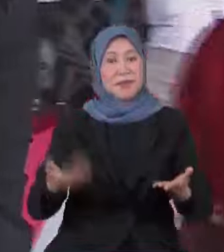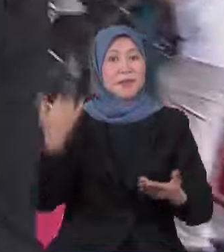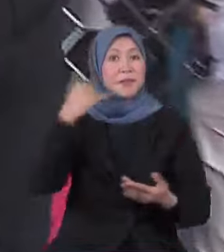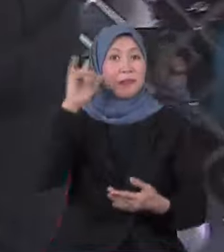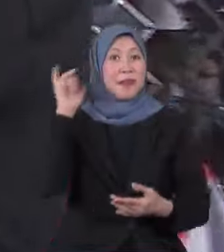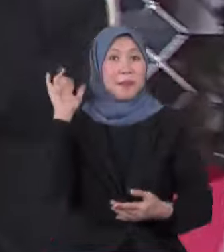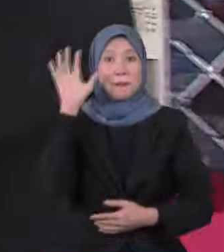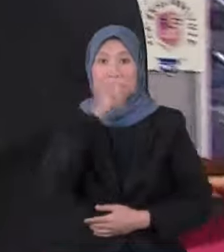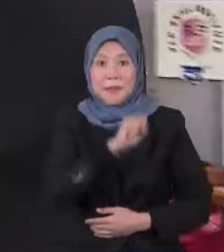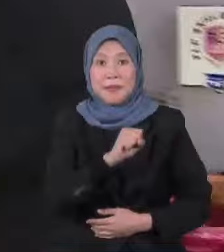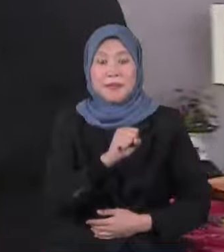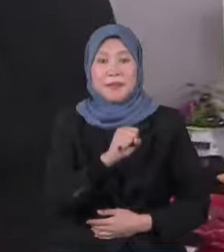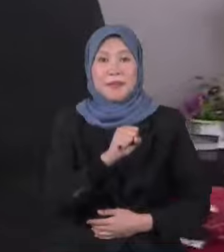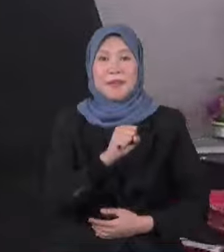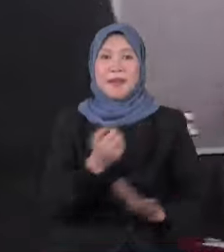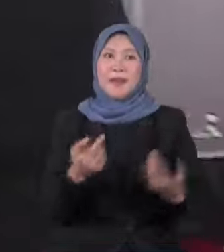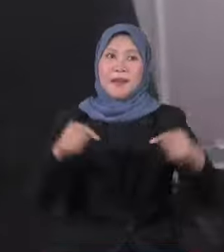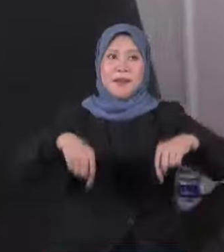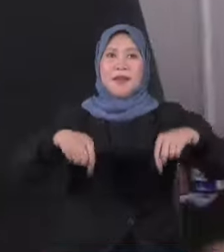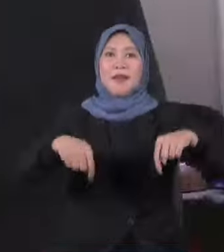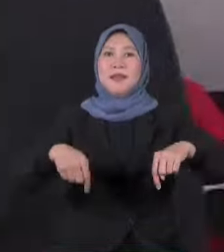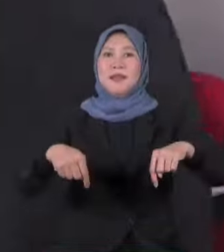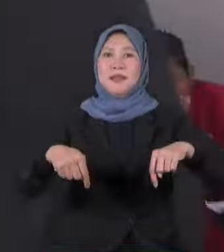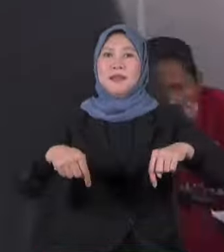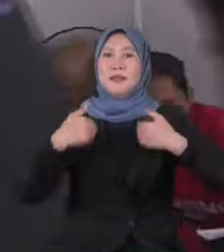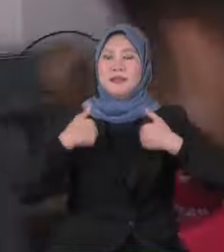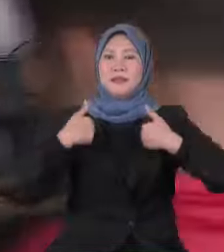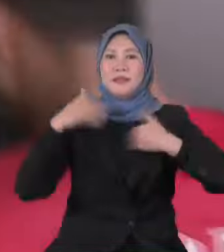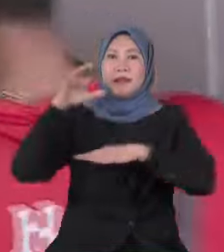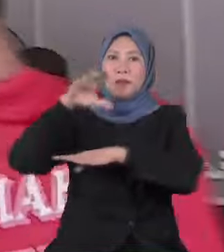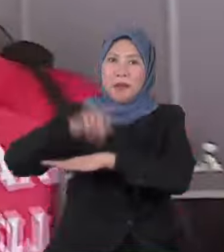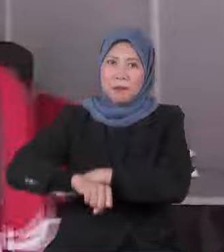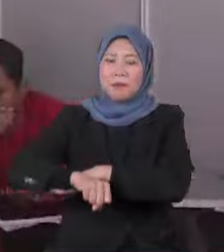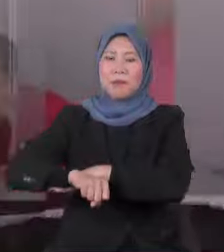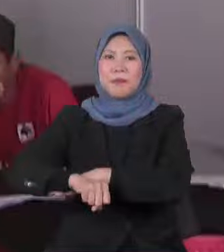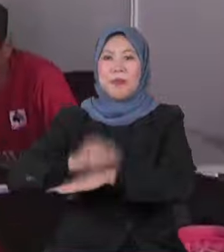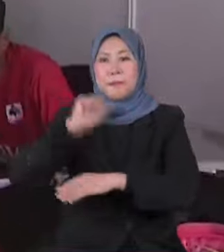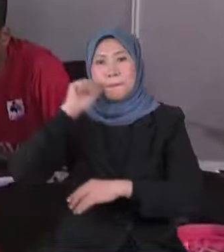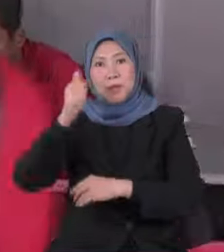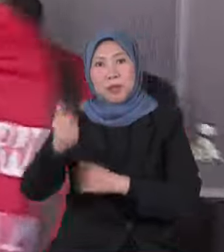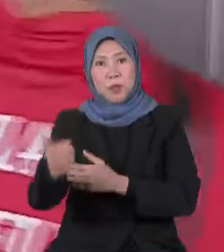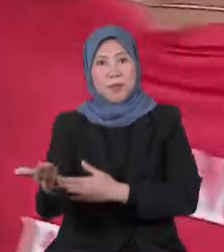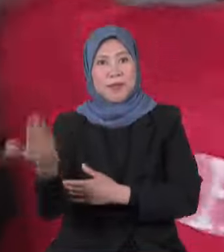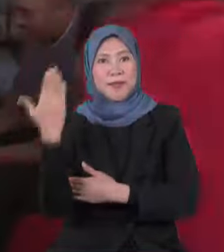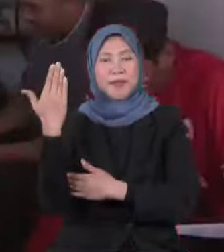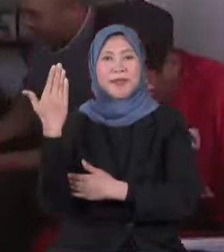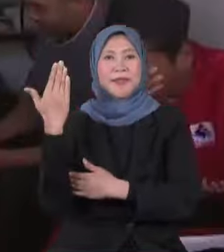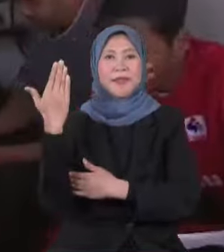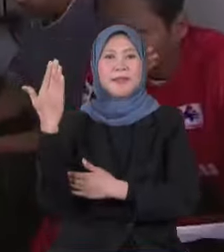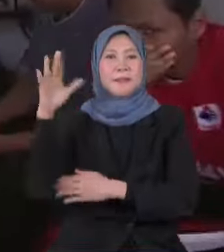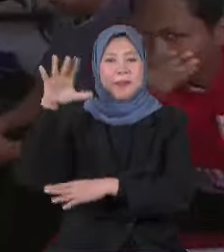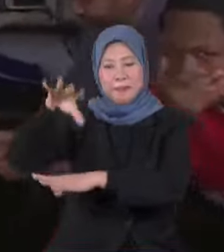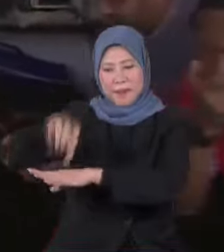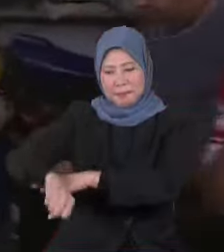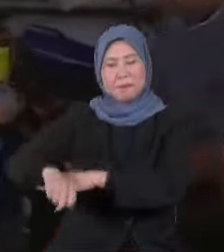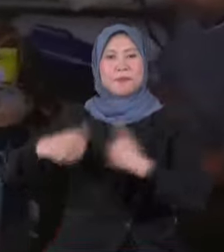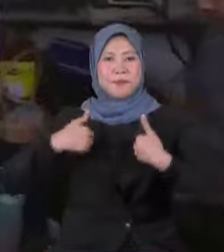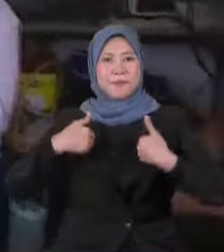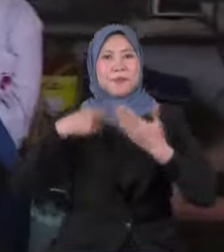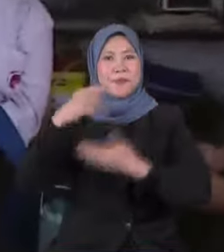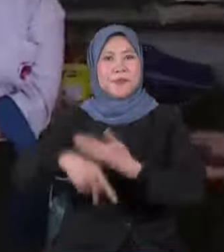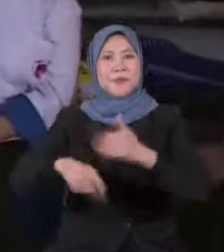dah terlepas. Hari ini kita ada sampai tengah malam. Kemudiannya besok bermula pagi sehingga malam juga. Malam